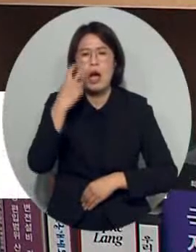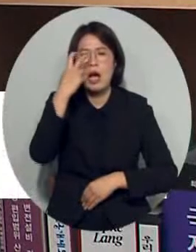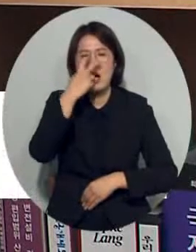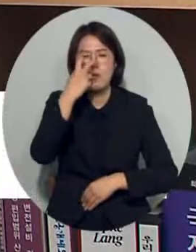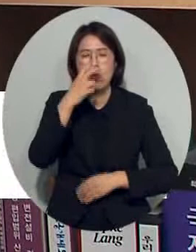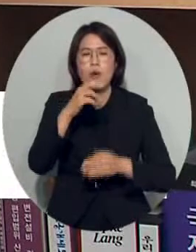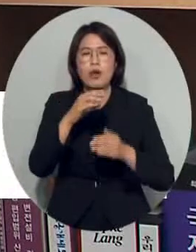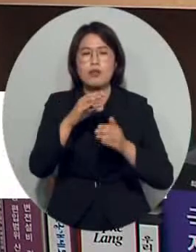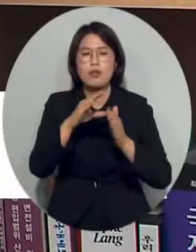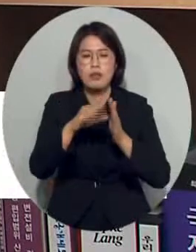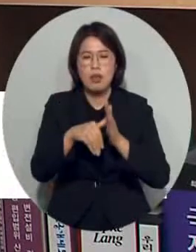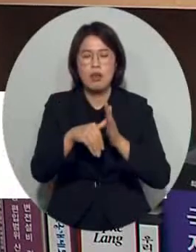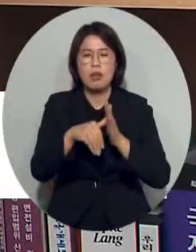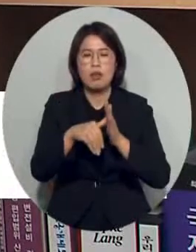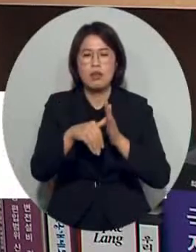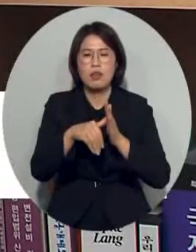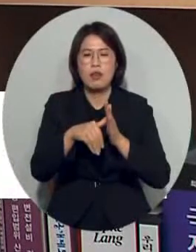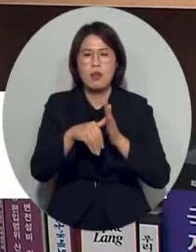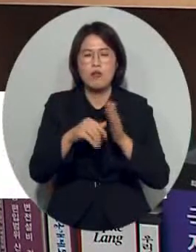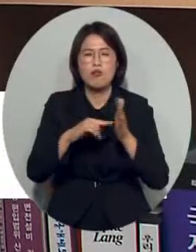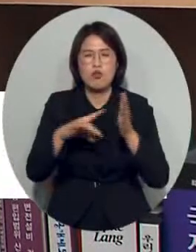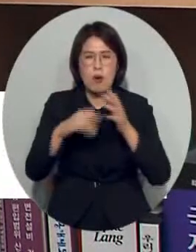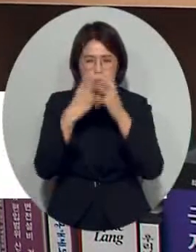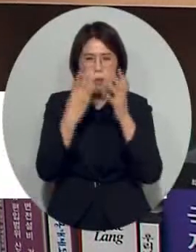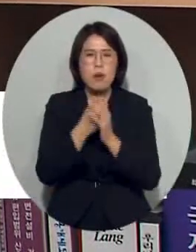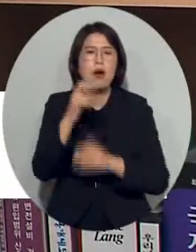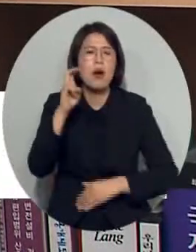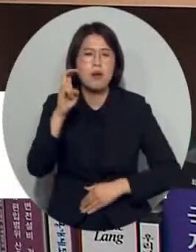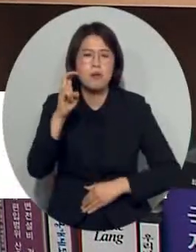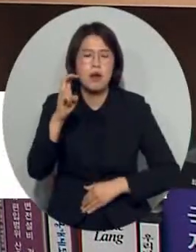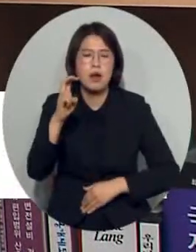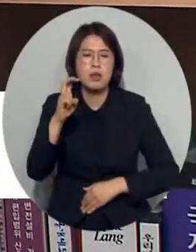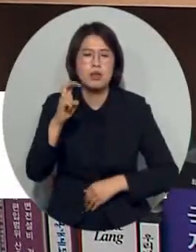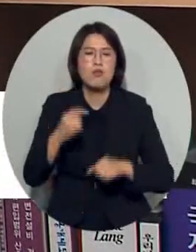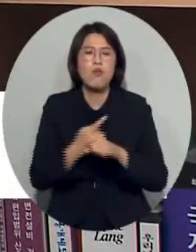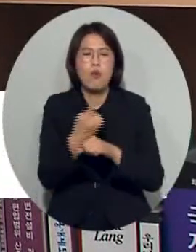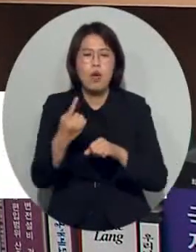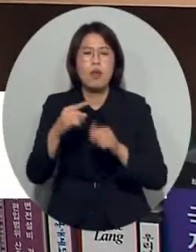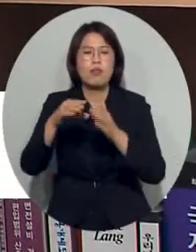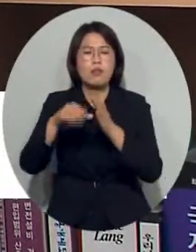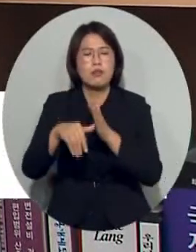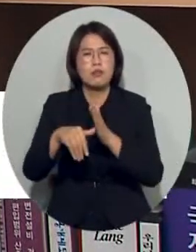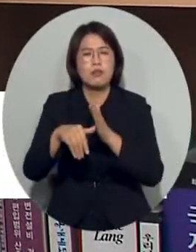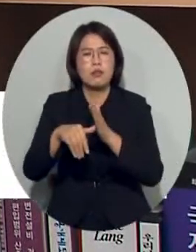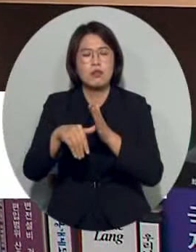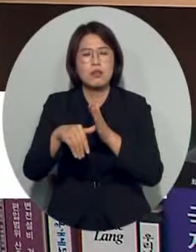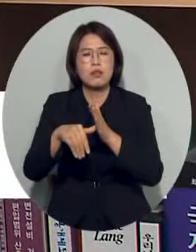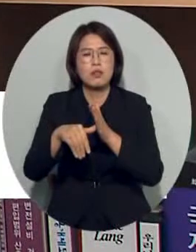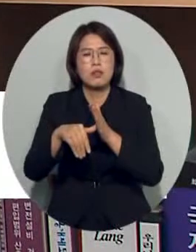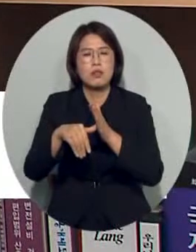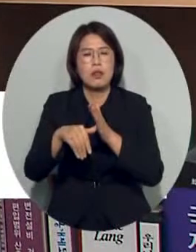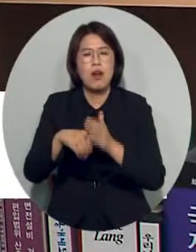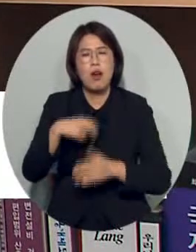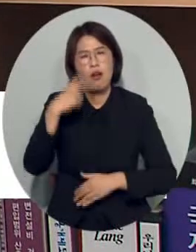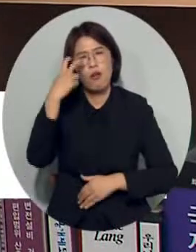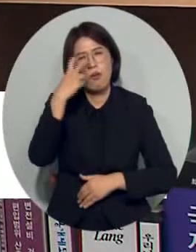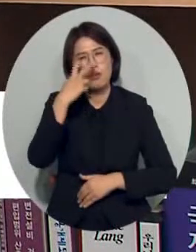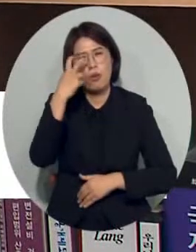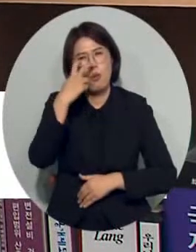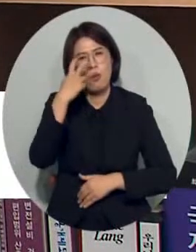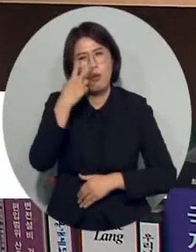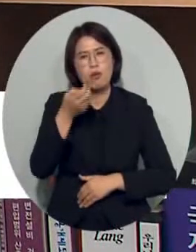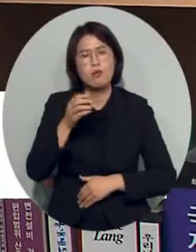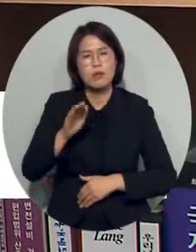그 연도에는 완벽히 부과가 됐었을 거고 나머지 연도의 경우에도 분명히 검토가 이루어졌을